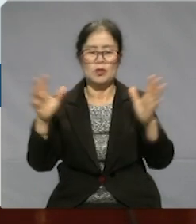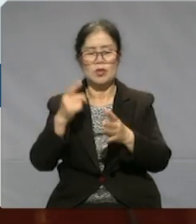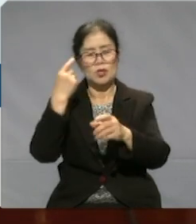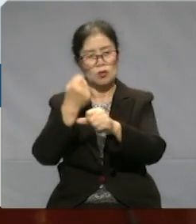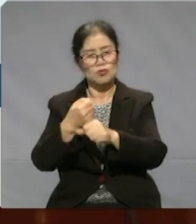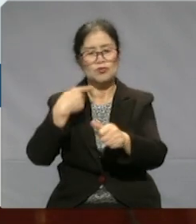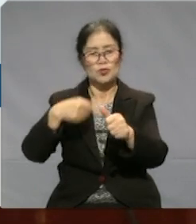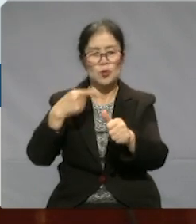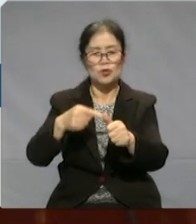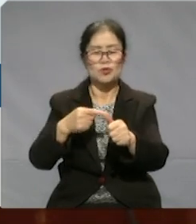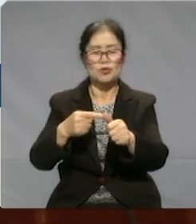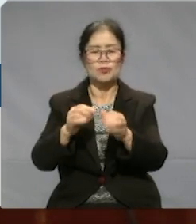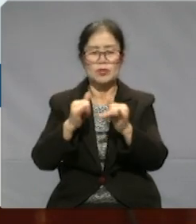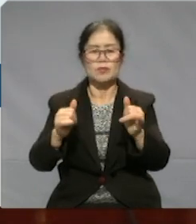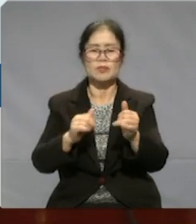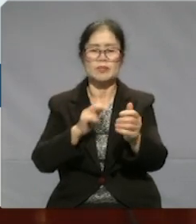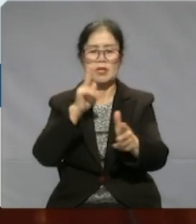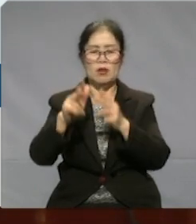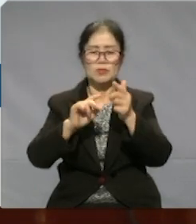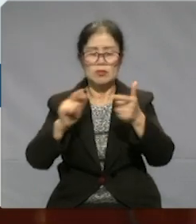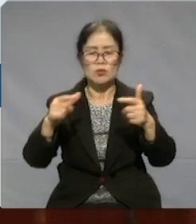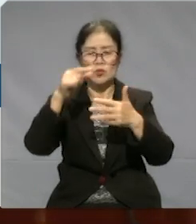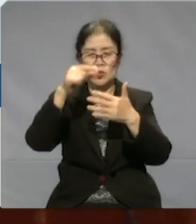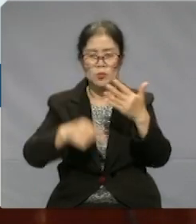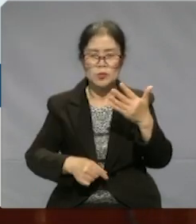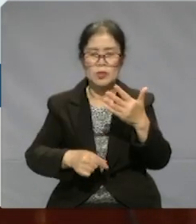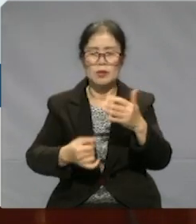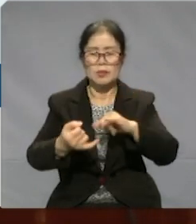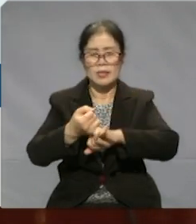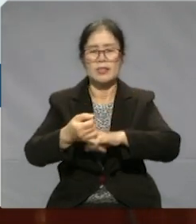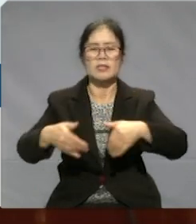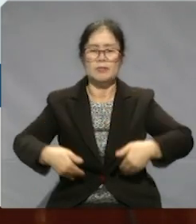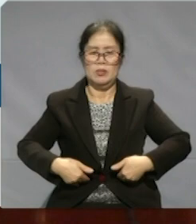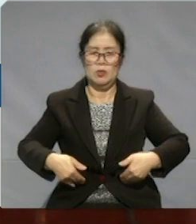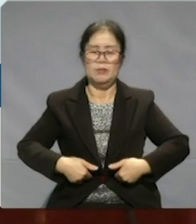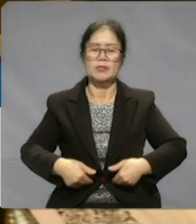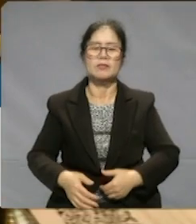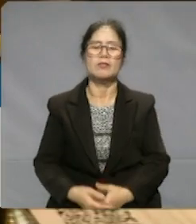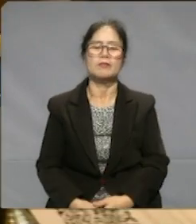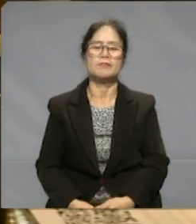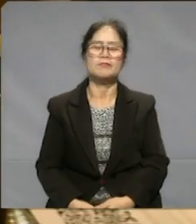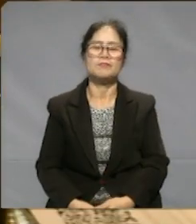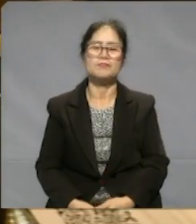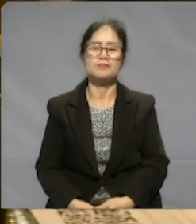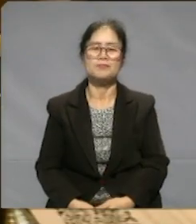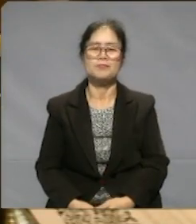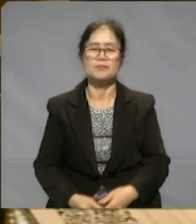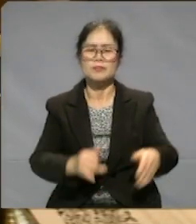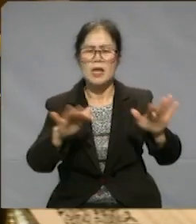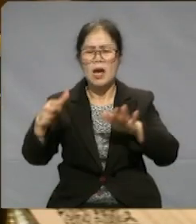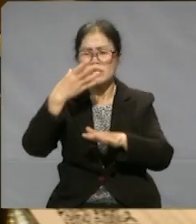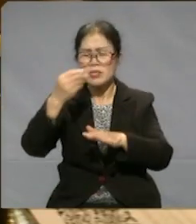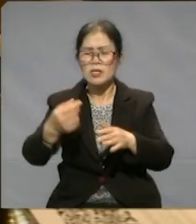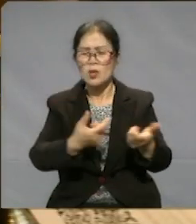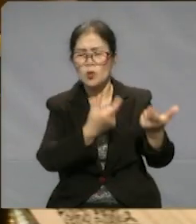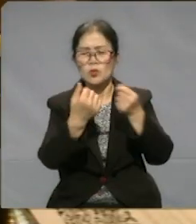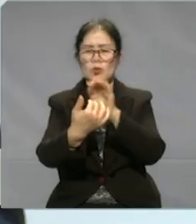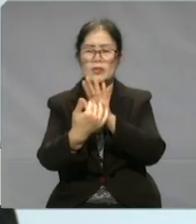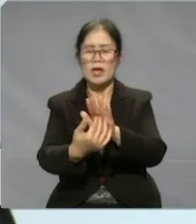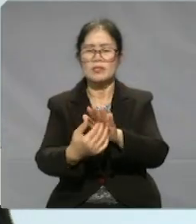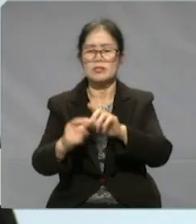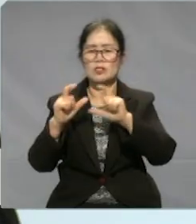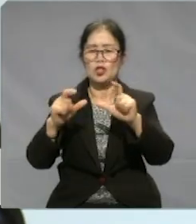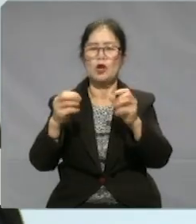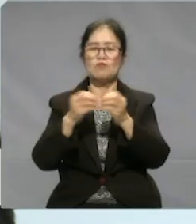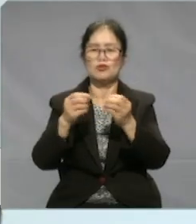등을 포함하는 종합적인 프로그램이 반드시 필요한 상황입니다. 해양 쓰레기 공동 대응 선언문을